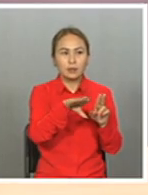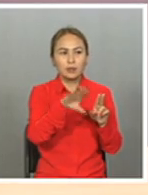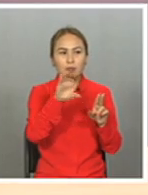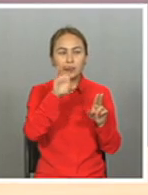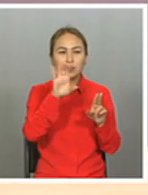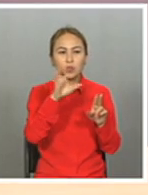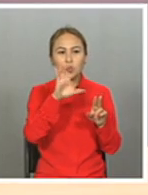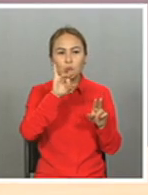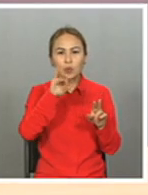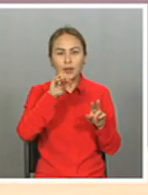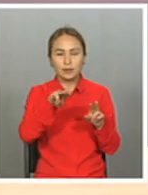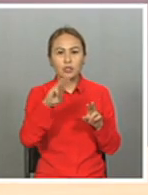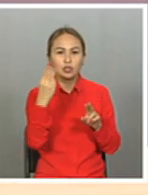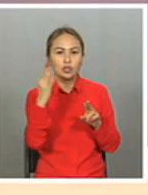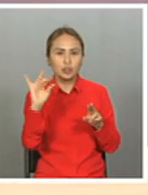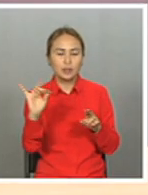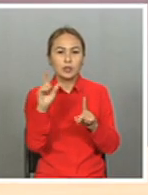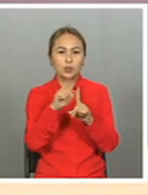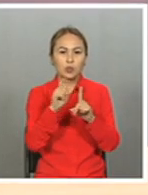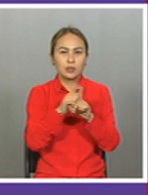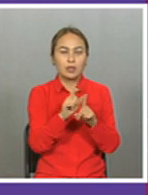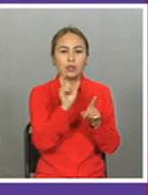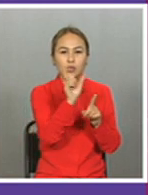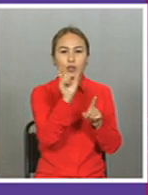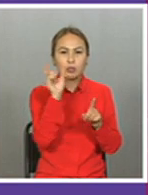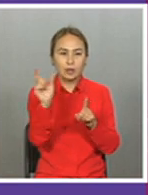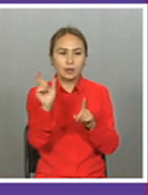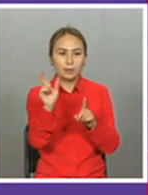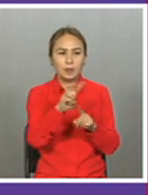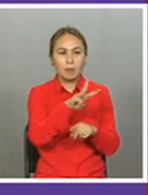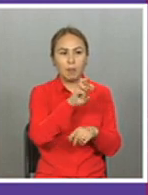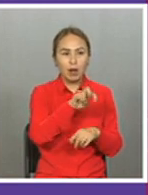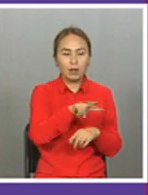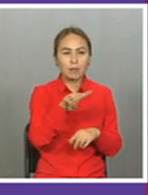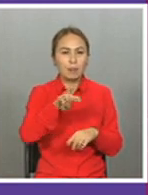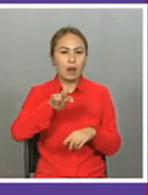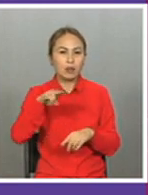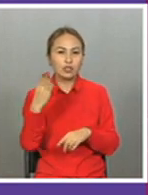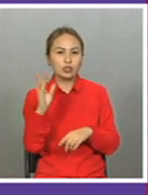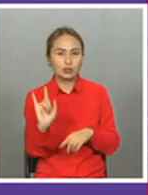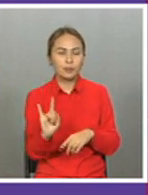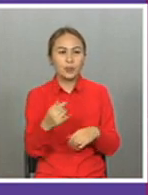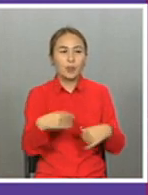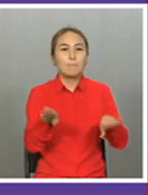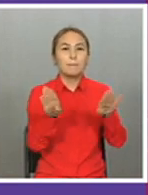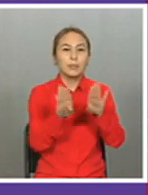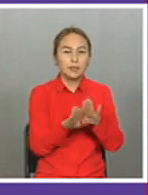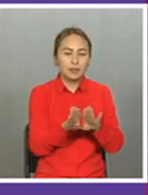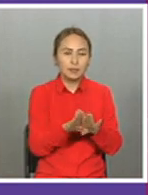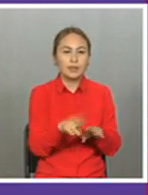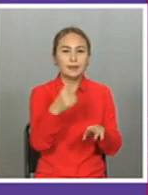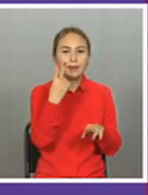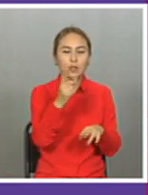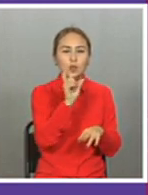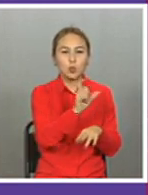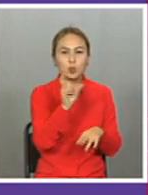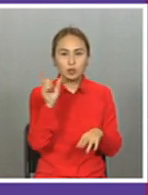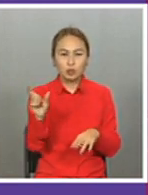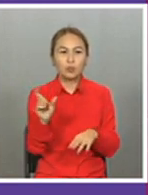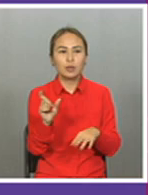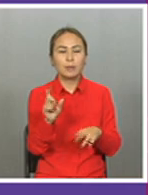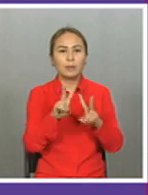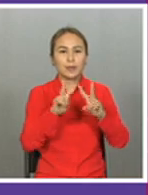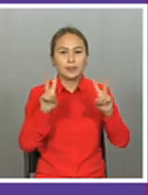Және суретші сөзіндегі ші жұрнақ. Мал, малшы. Мұнда да екі сөздің түбірі